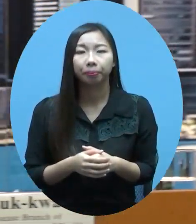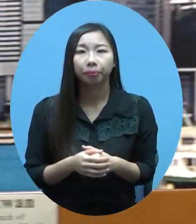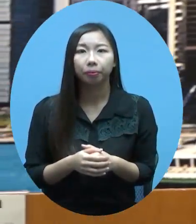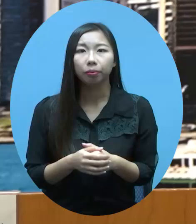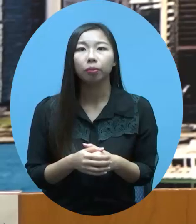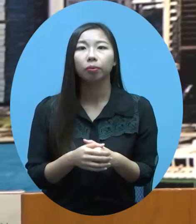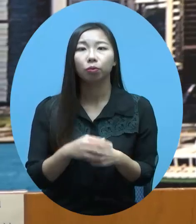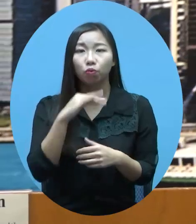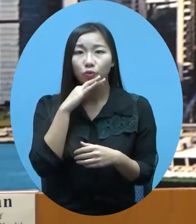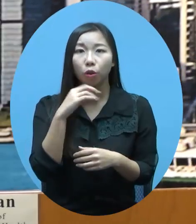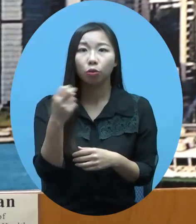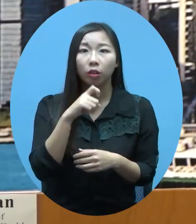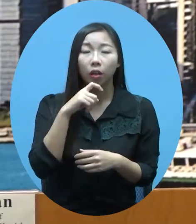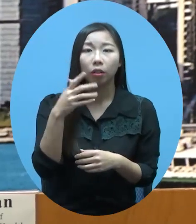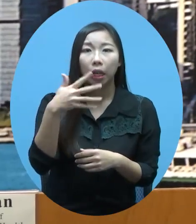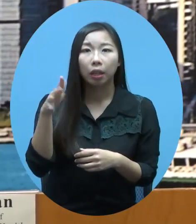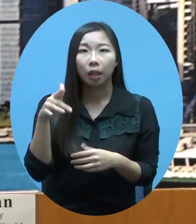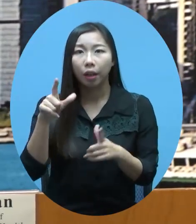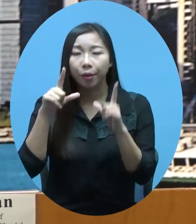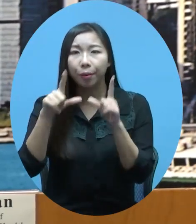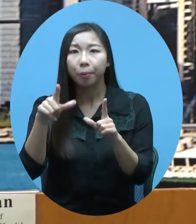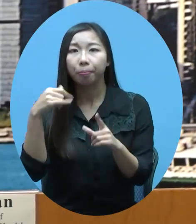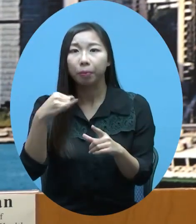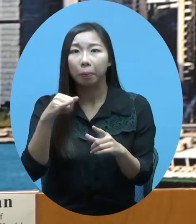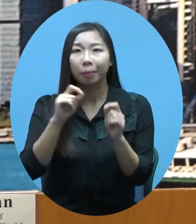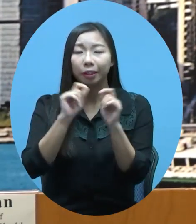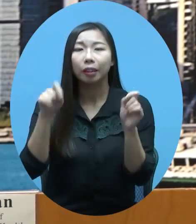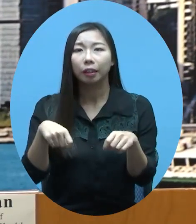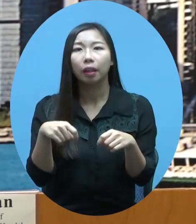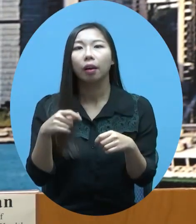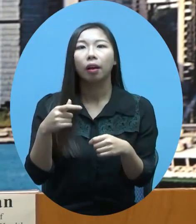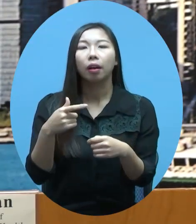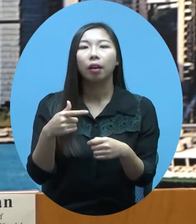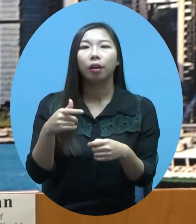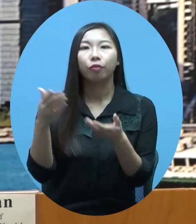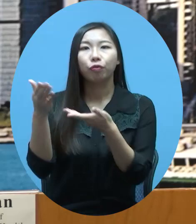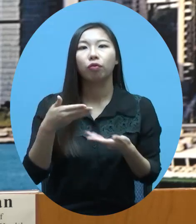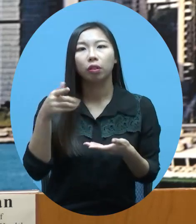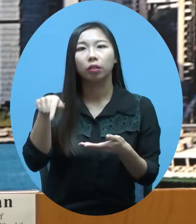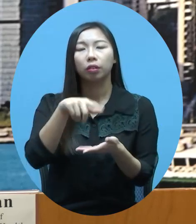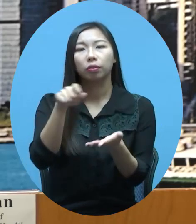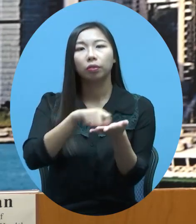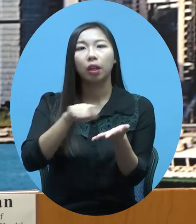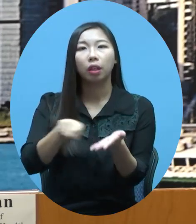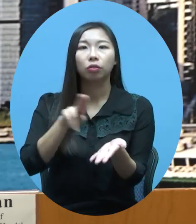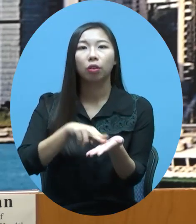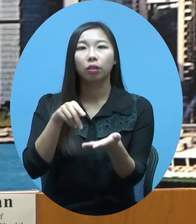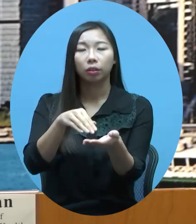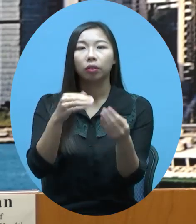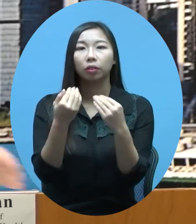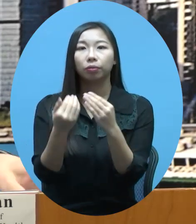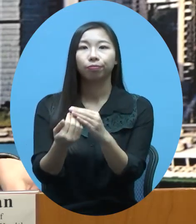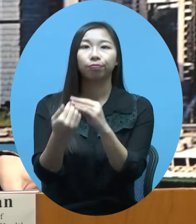如果仲有即係其他即係未答到嘅問題咧，咁都歡迎你哋寫信過嚟我哋傳訊部